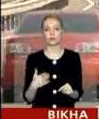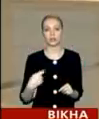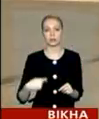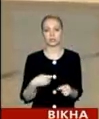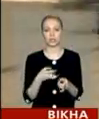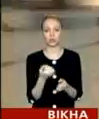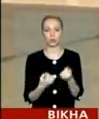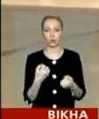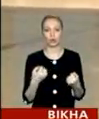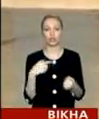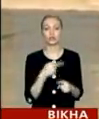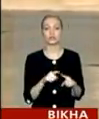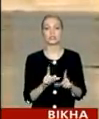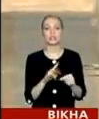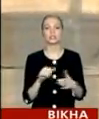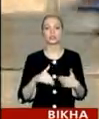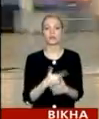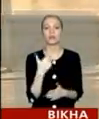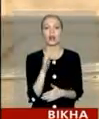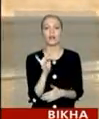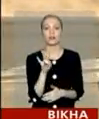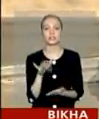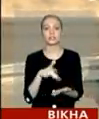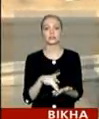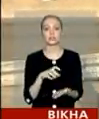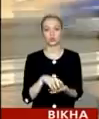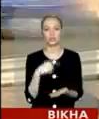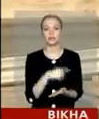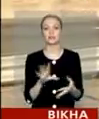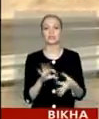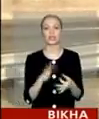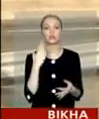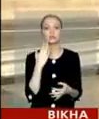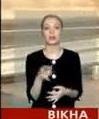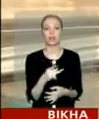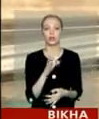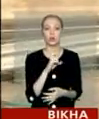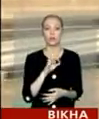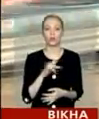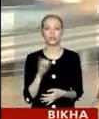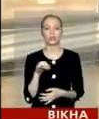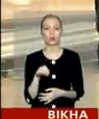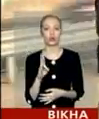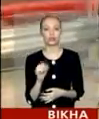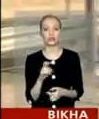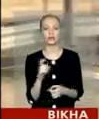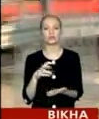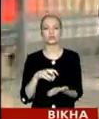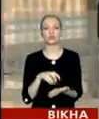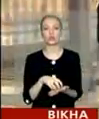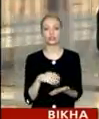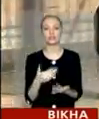кортежу. Це заїзд на новий гаванський міст столиці. Він з'єднує спальні райони Оболонь та Троєщина зі